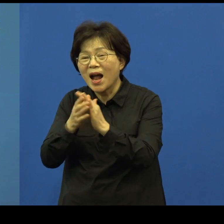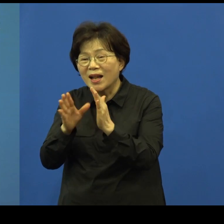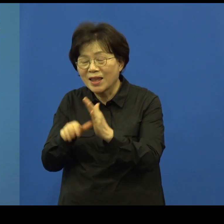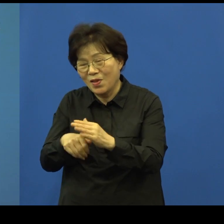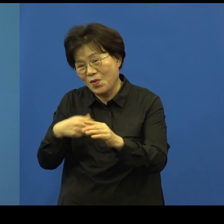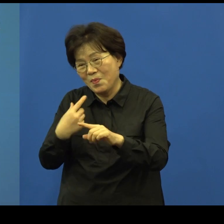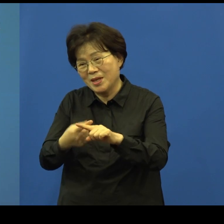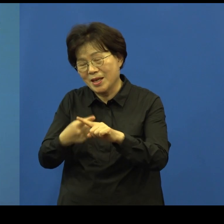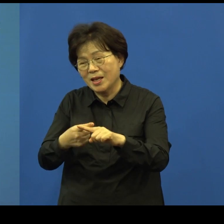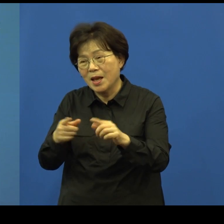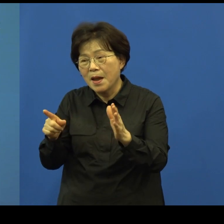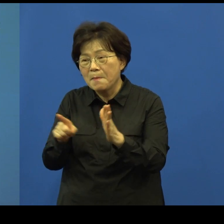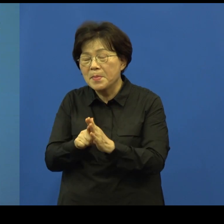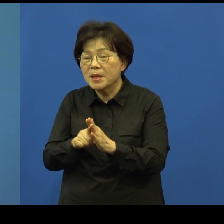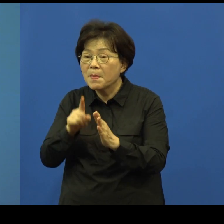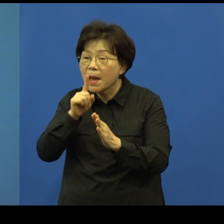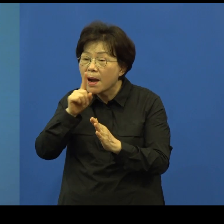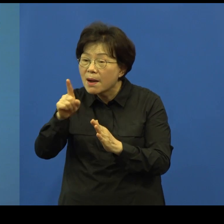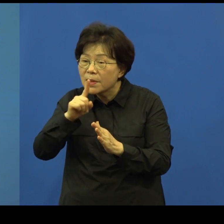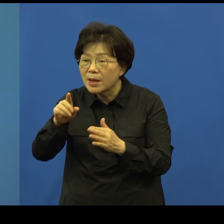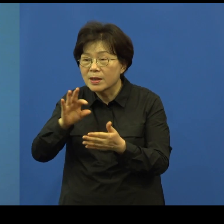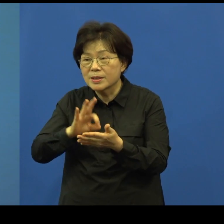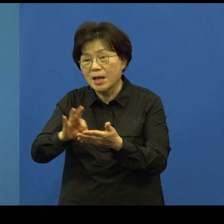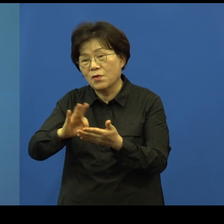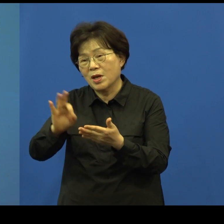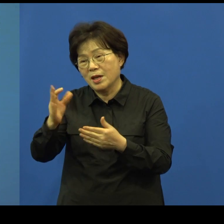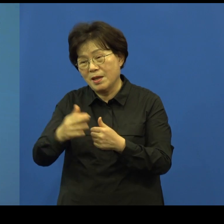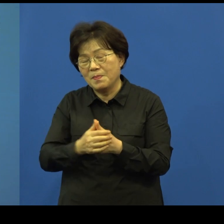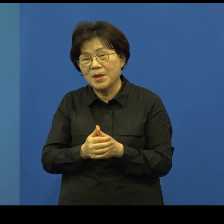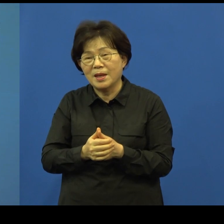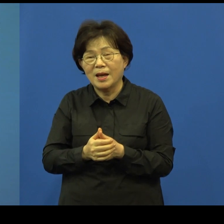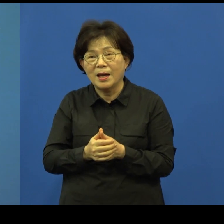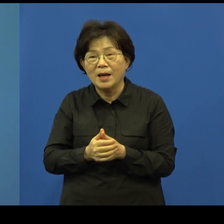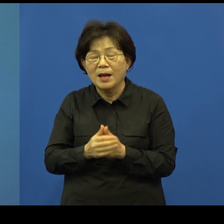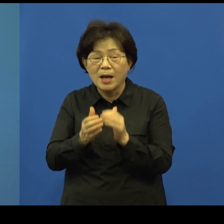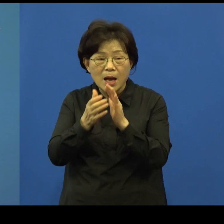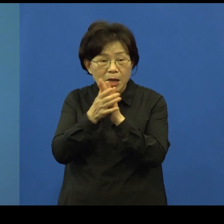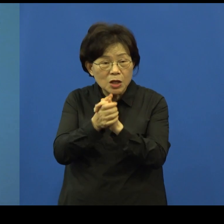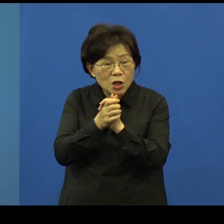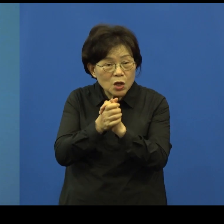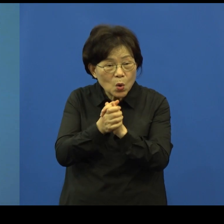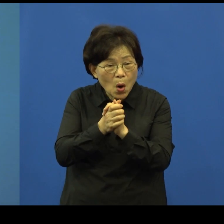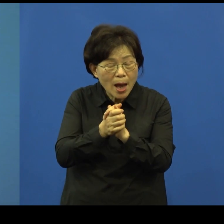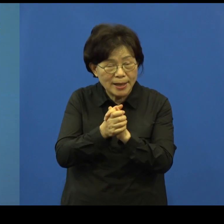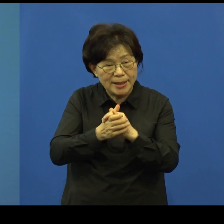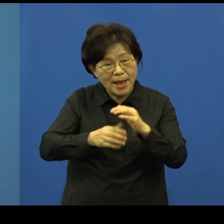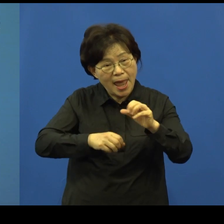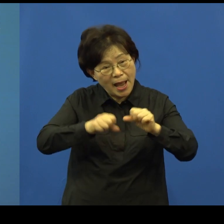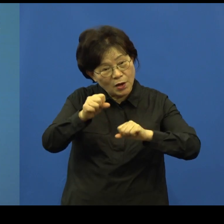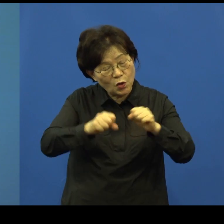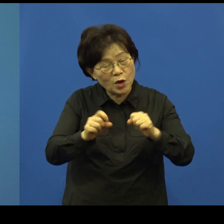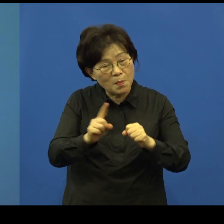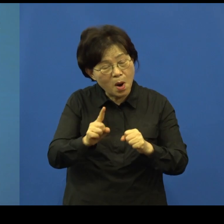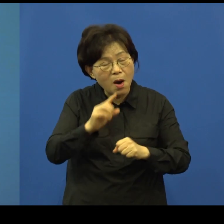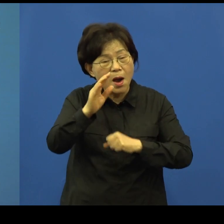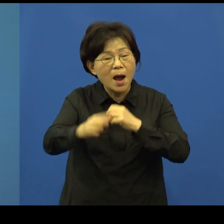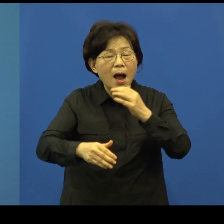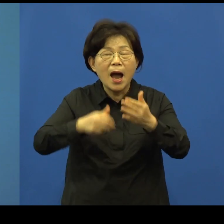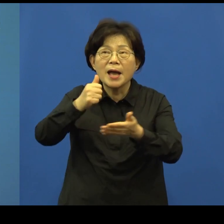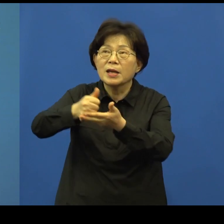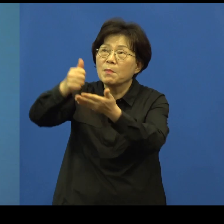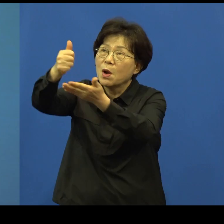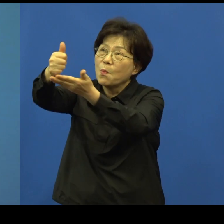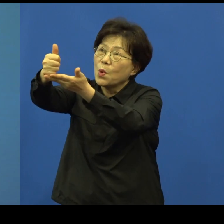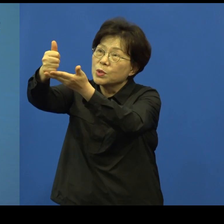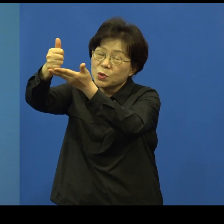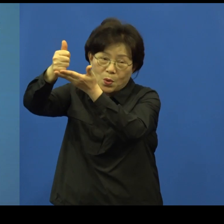기도를 할 때 믿음의 언어를 사용하는 겁니다. 그죠? 기도라고 하는 행위 자체가 뭐예요? 하나님을 모셔오는